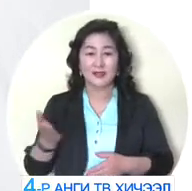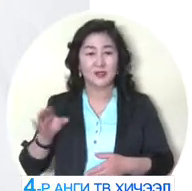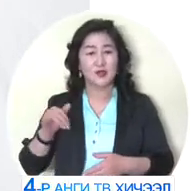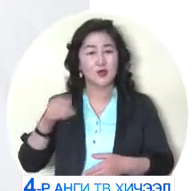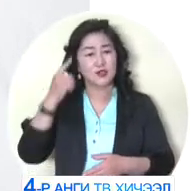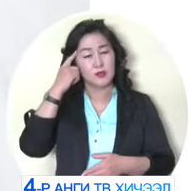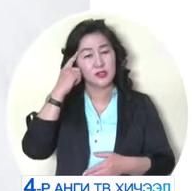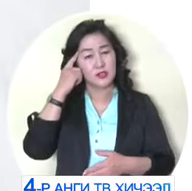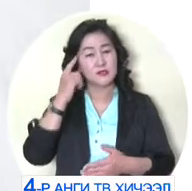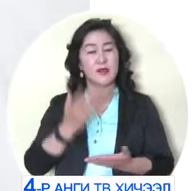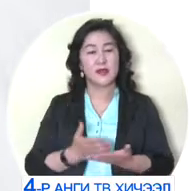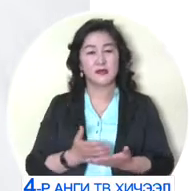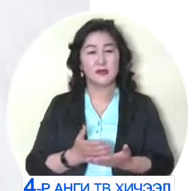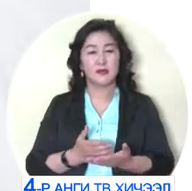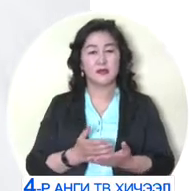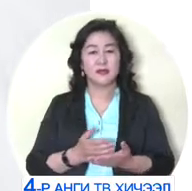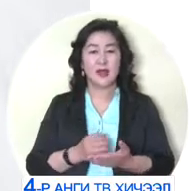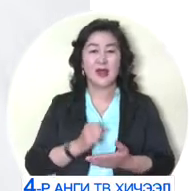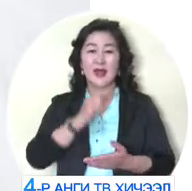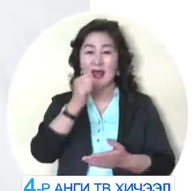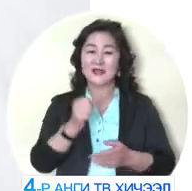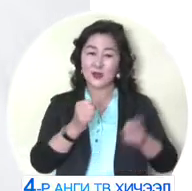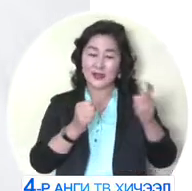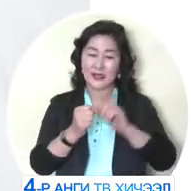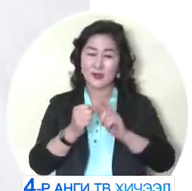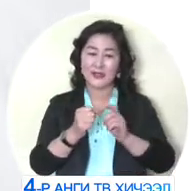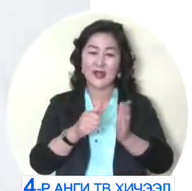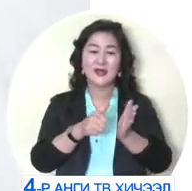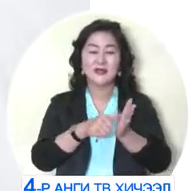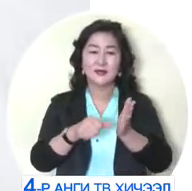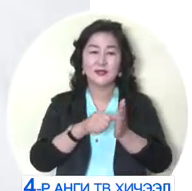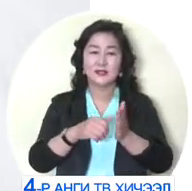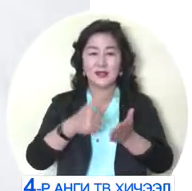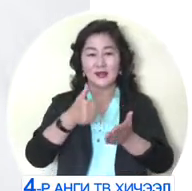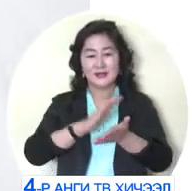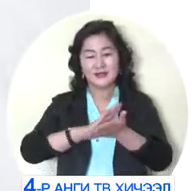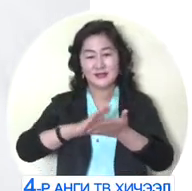Асуулт хариултаа дэвтэртээ хичээнгүү бичээрэй.